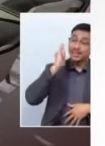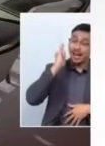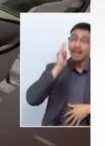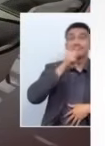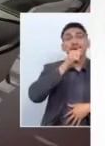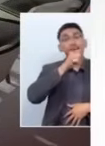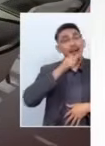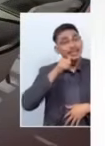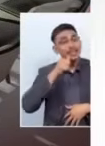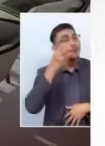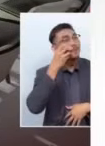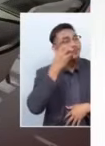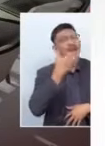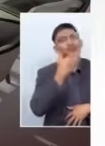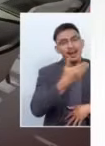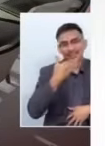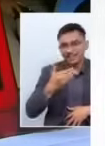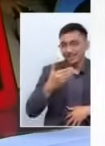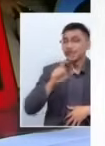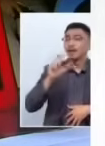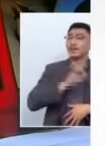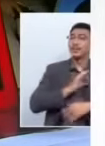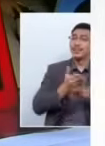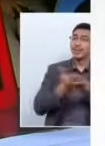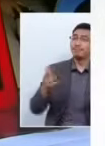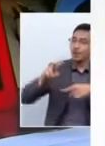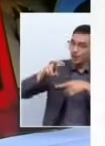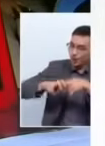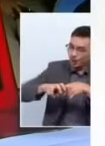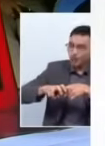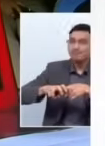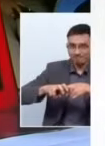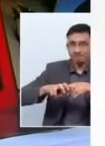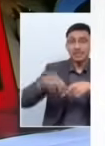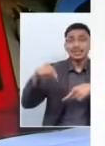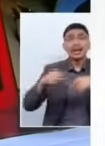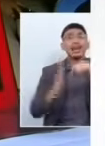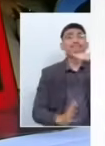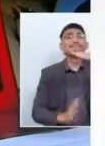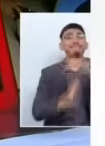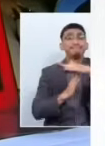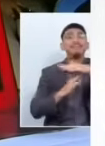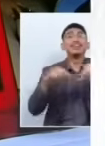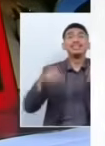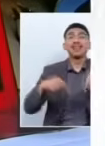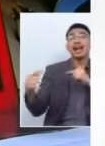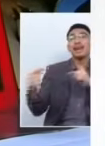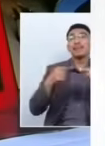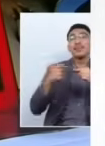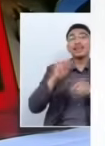tentu siapapun yang bisa mendulang suara, mendulang poin politik dari proses debat ini akan